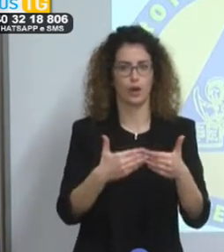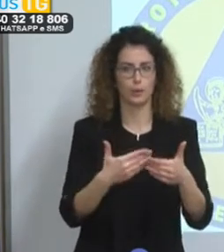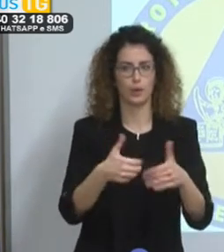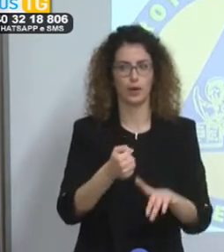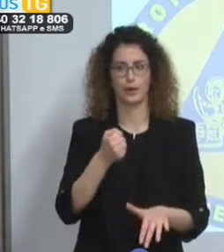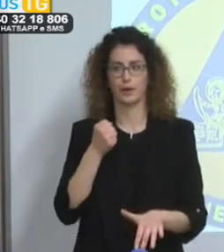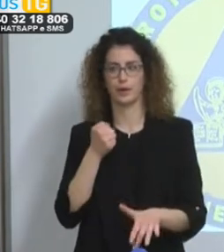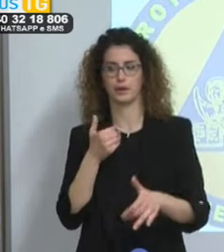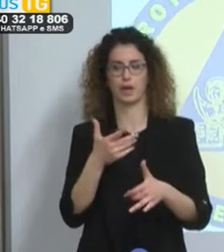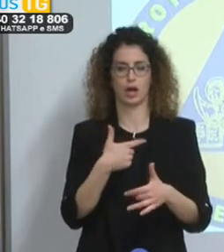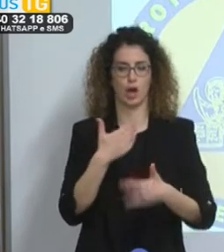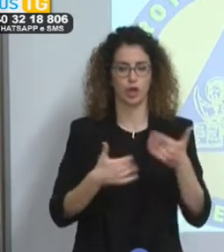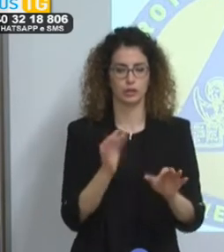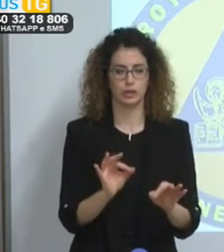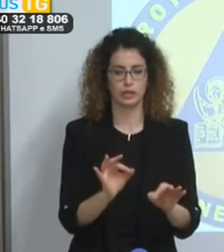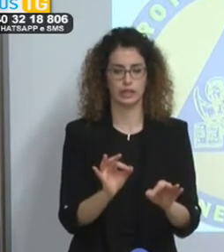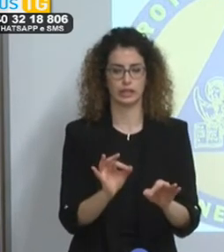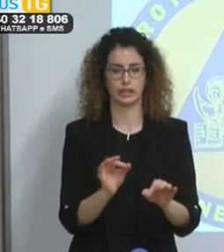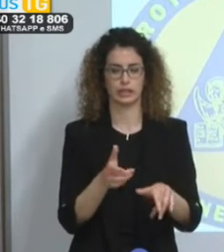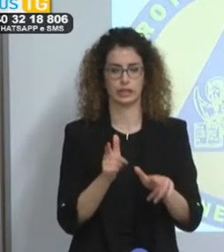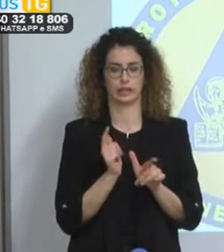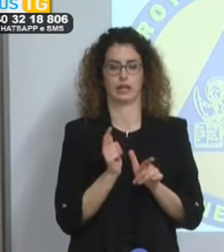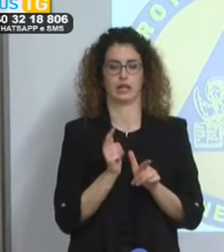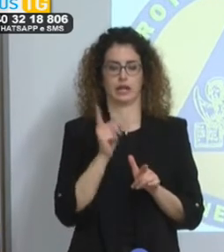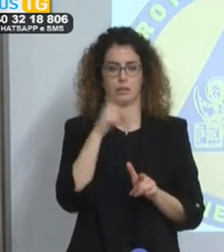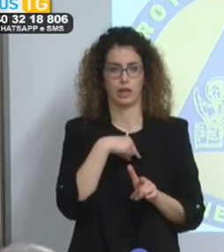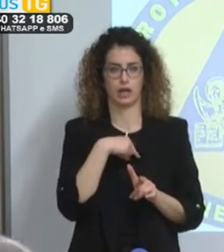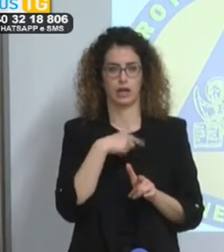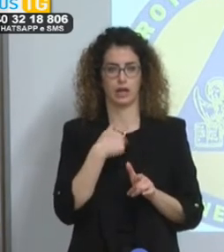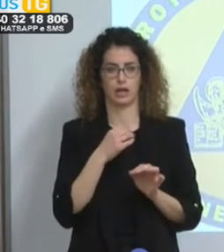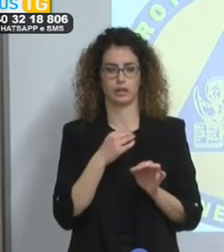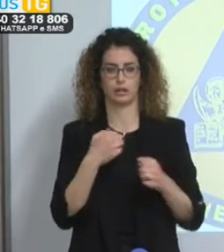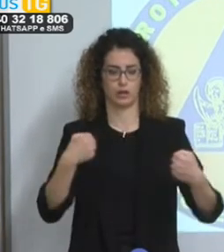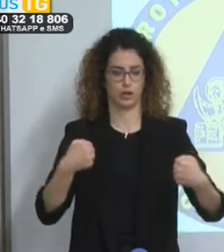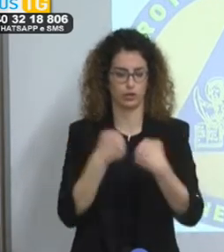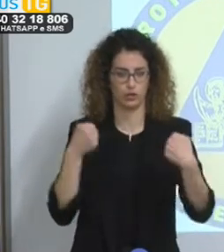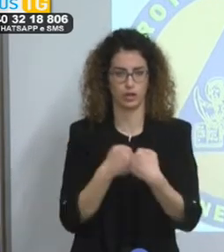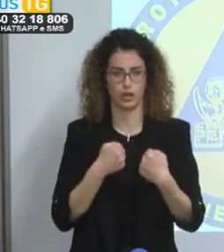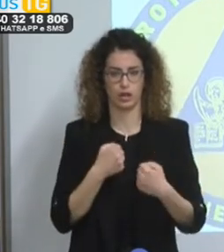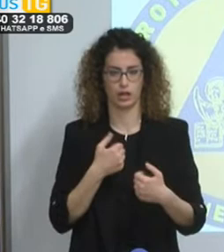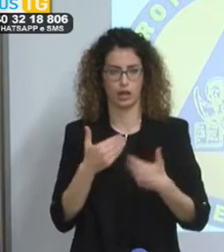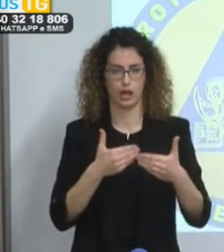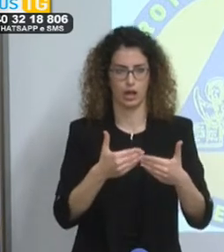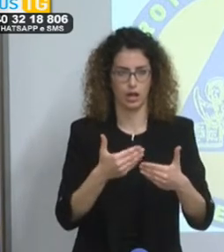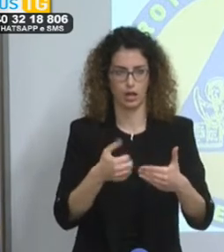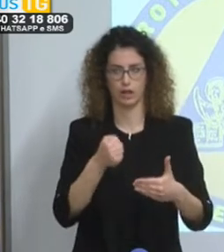facciamo male, ma non con i vaccini, facciamo incidenti a forza di avanti tutte in retromarcia, prima o poi qualcuno si